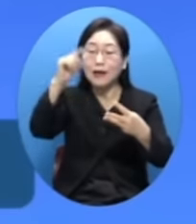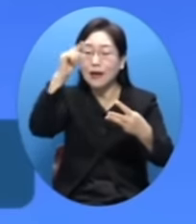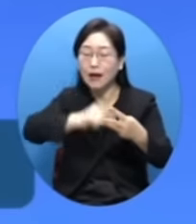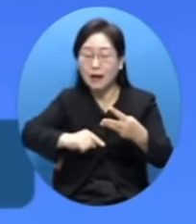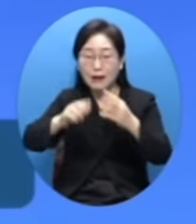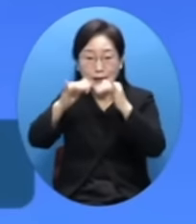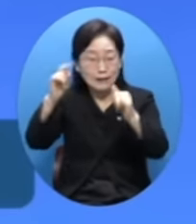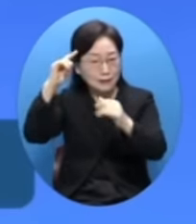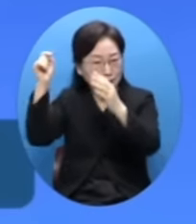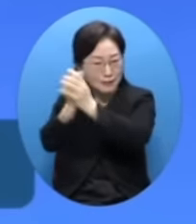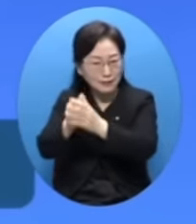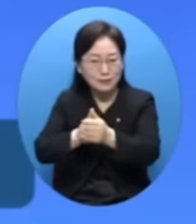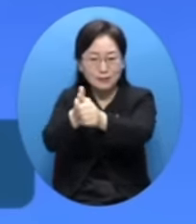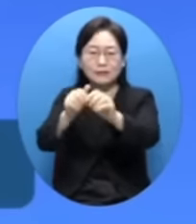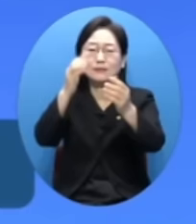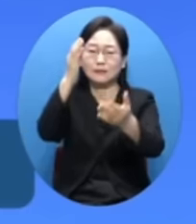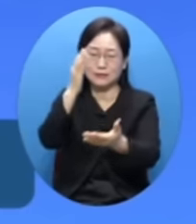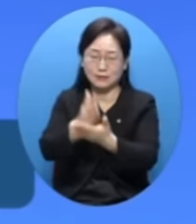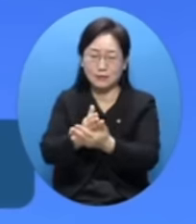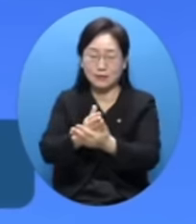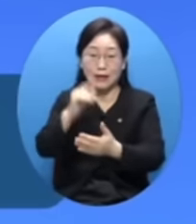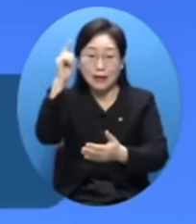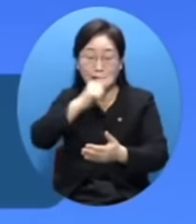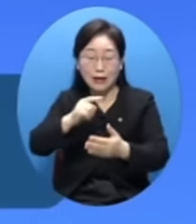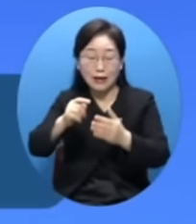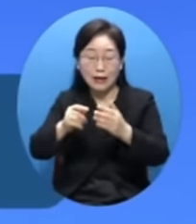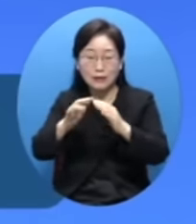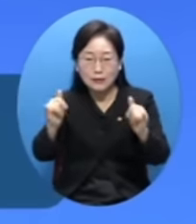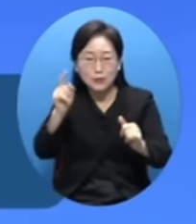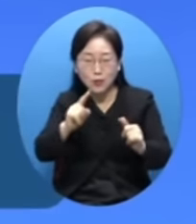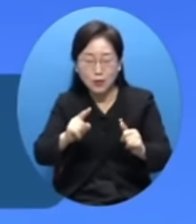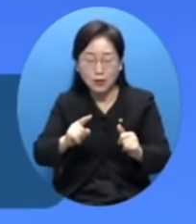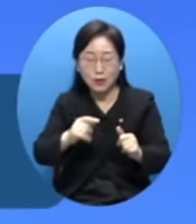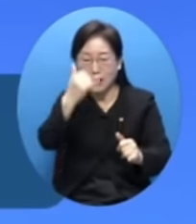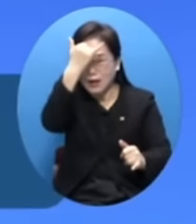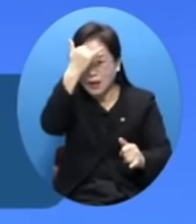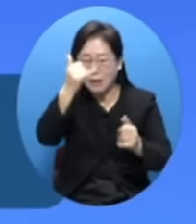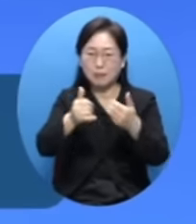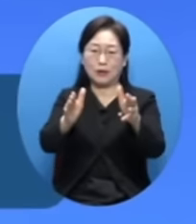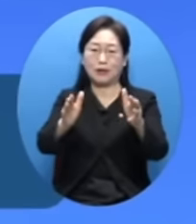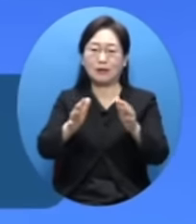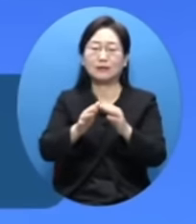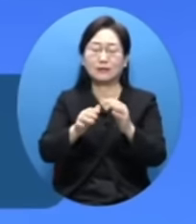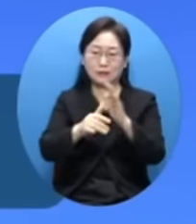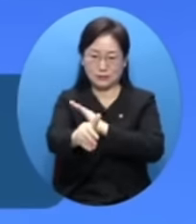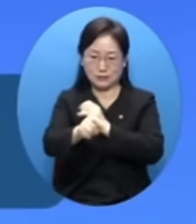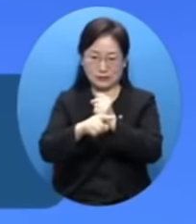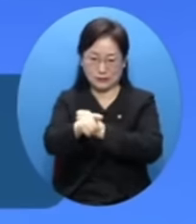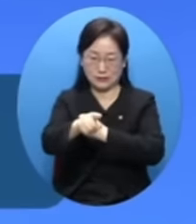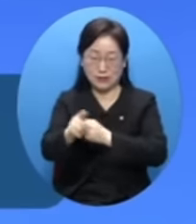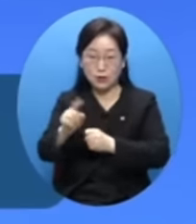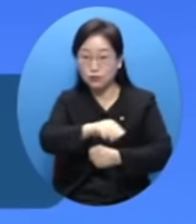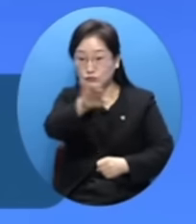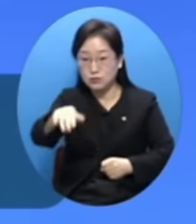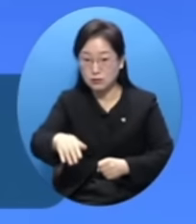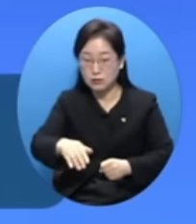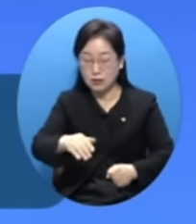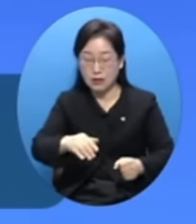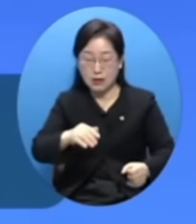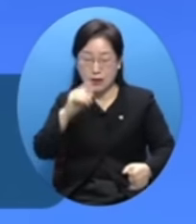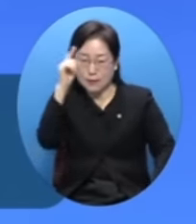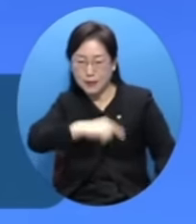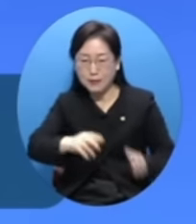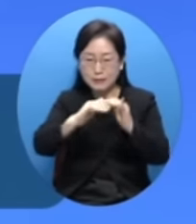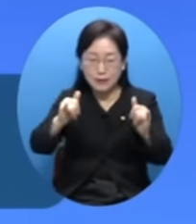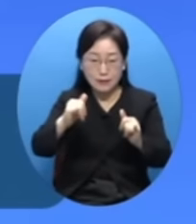깨를 따르지 않아야 합니다 악인은 도덕적으로 헤의해진 자를 말합니다 어떤 경우에서도 우리는 악인의 꾀 악인의